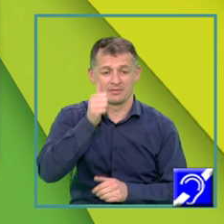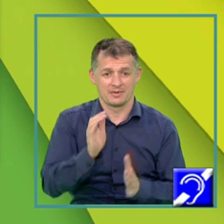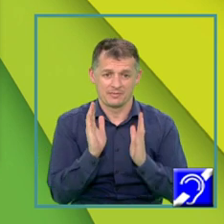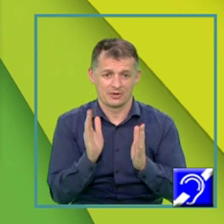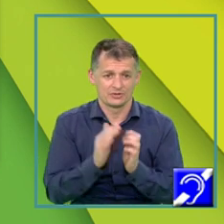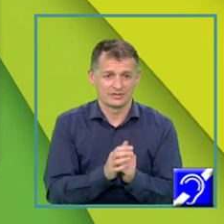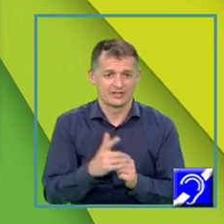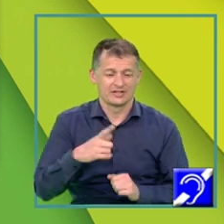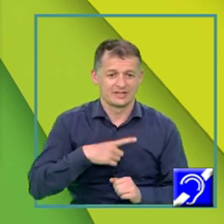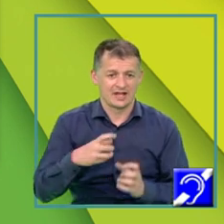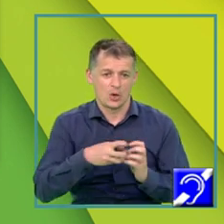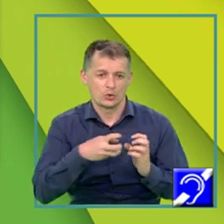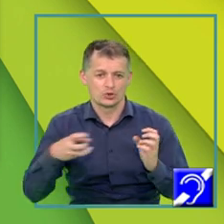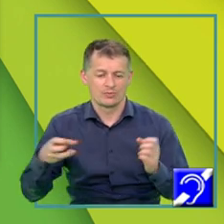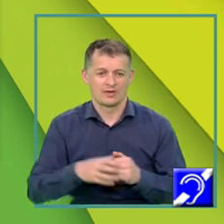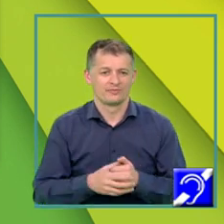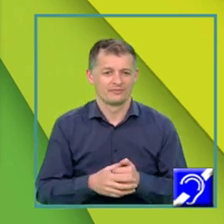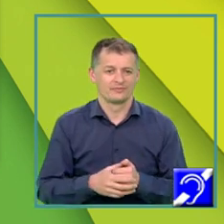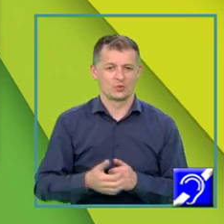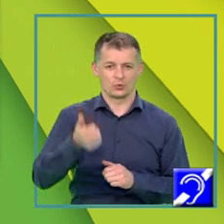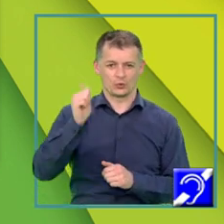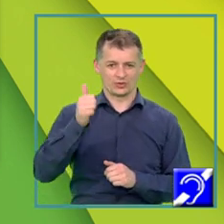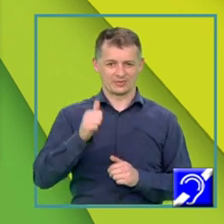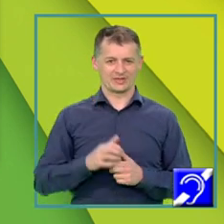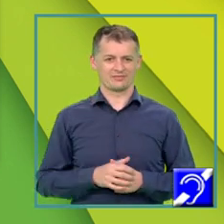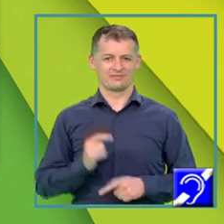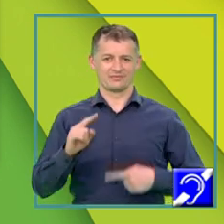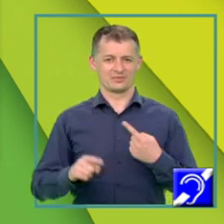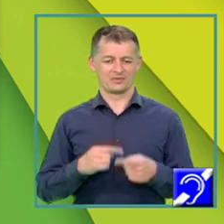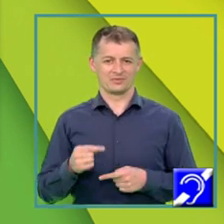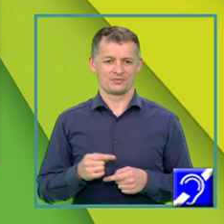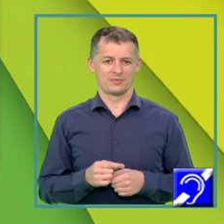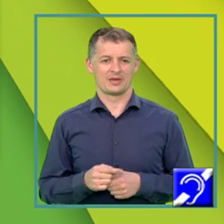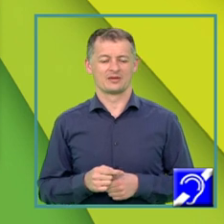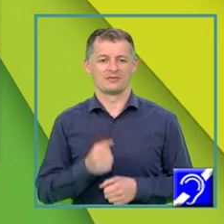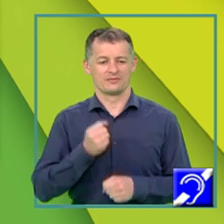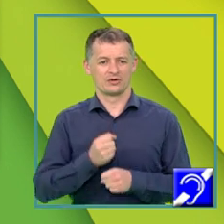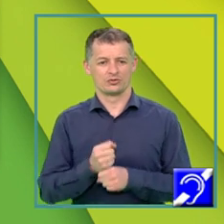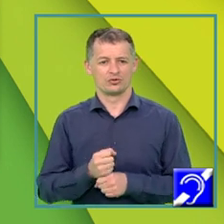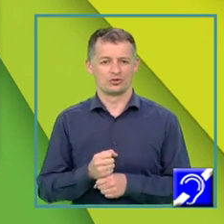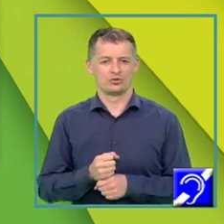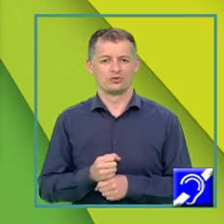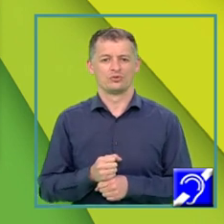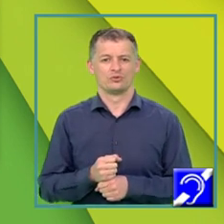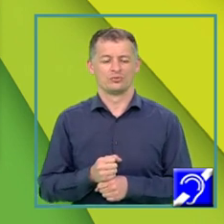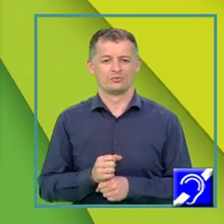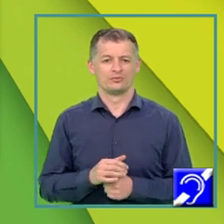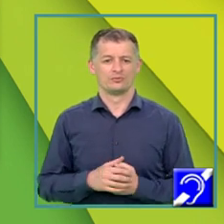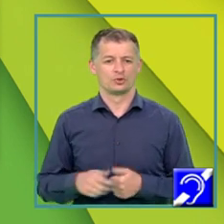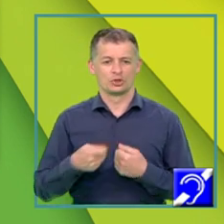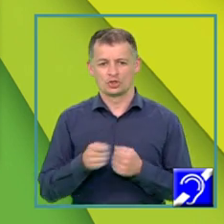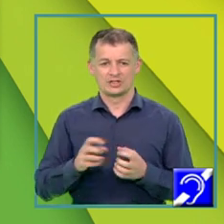afișată lungimea 11 apoi este parcurs șirul de caractere s